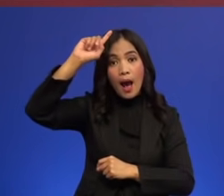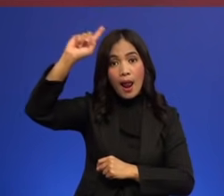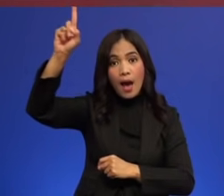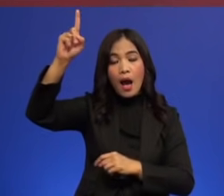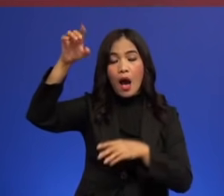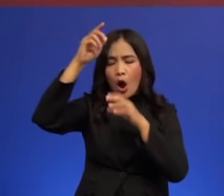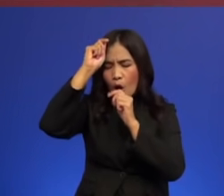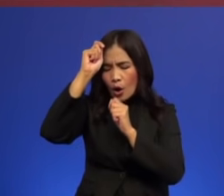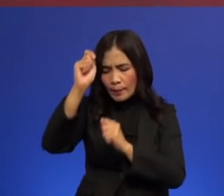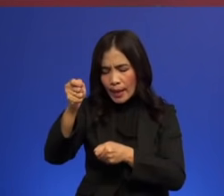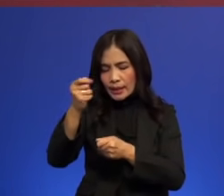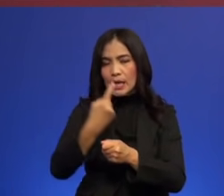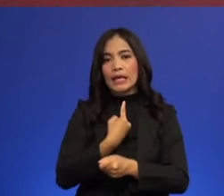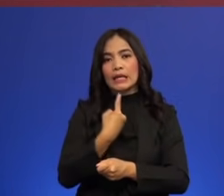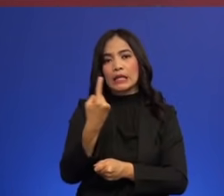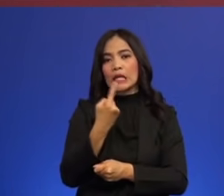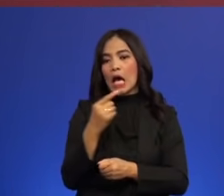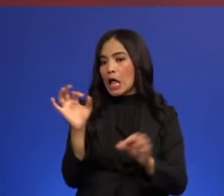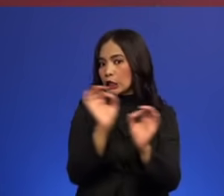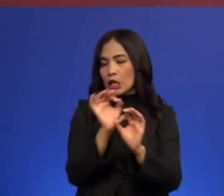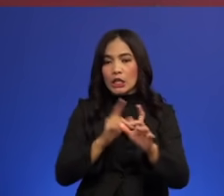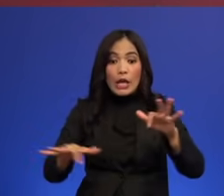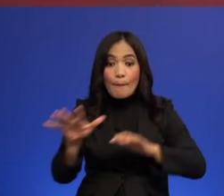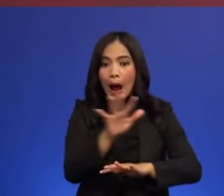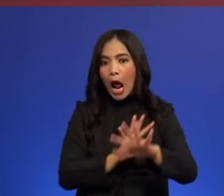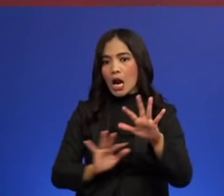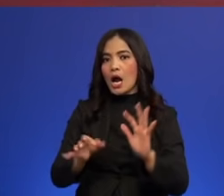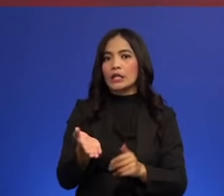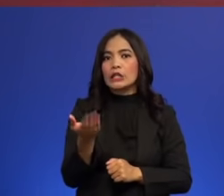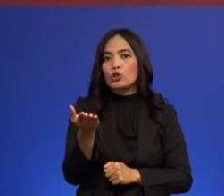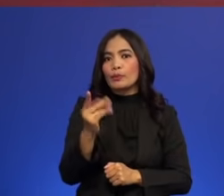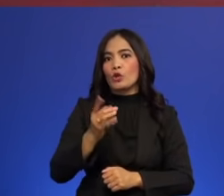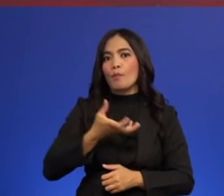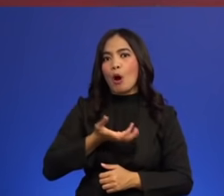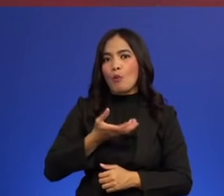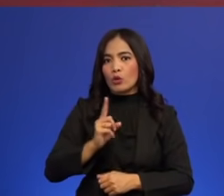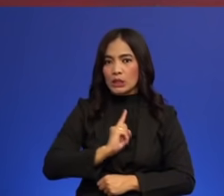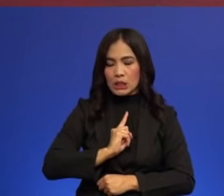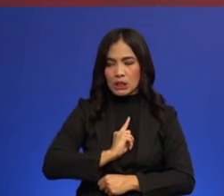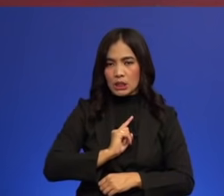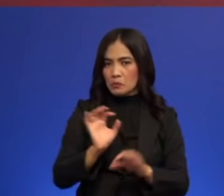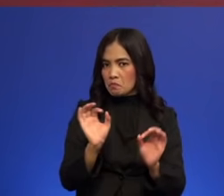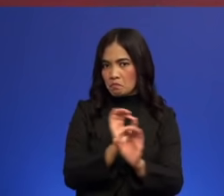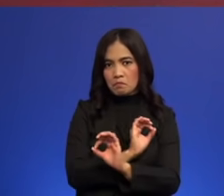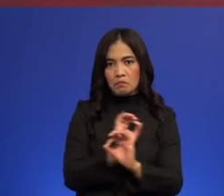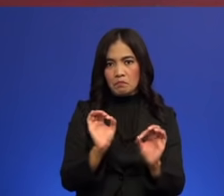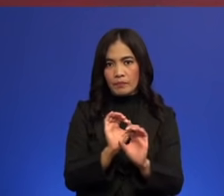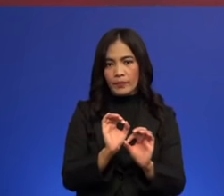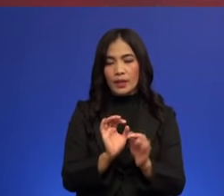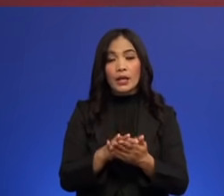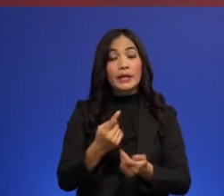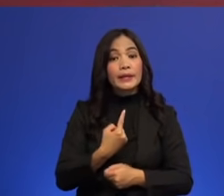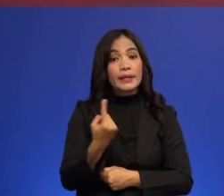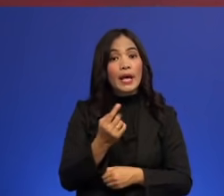hormat, kita tidak ceroboh hidup, saudaraku, maka kita tidak